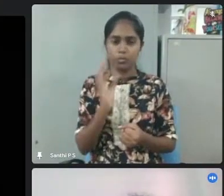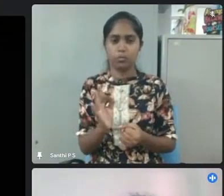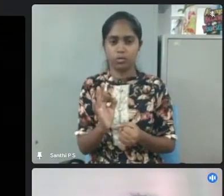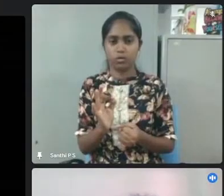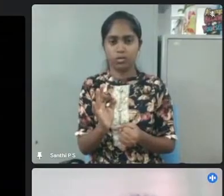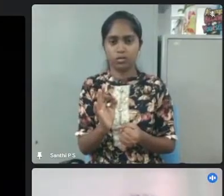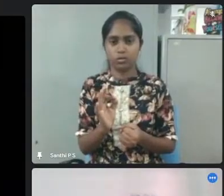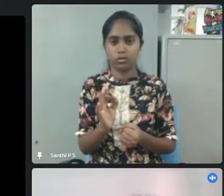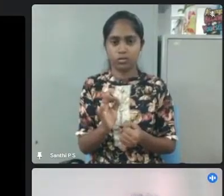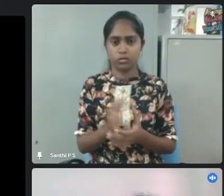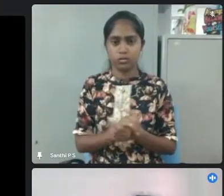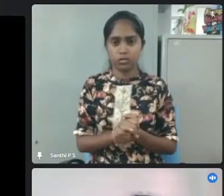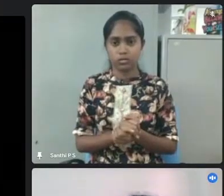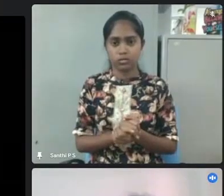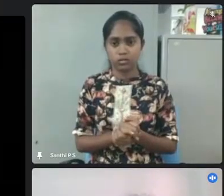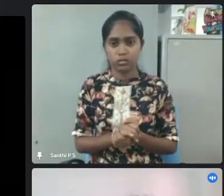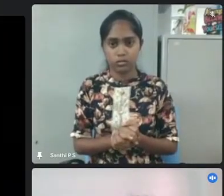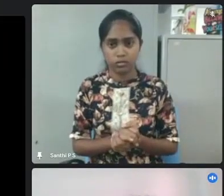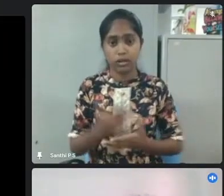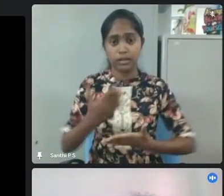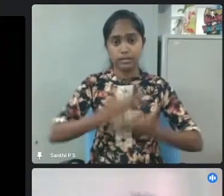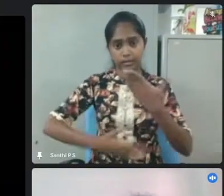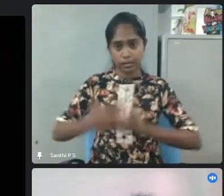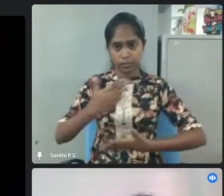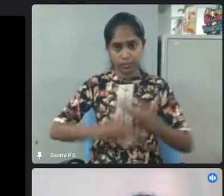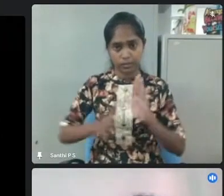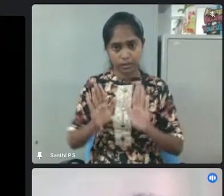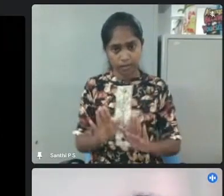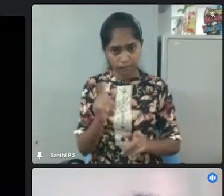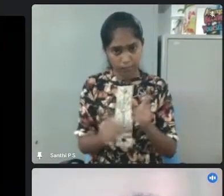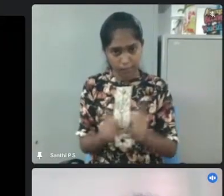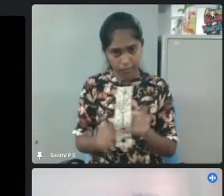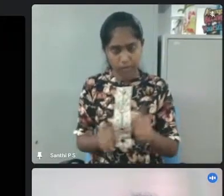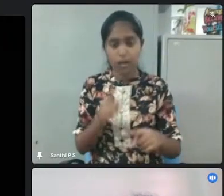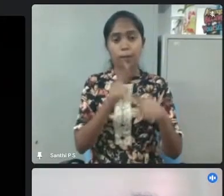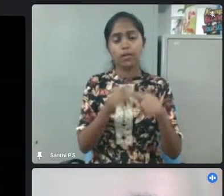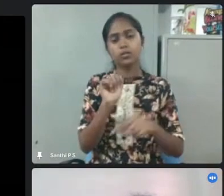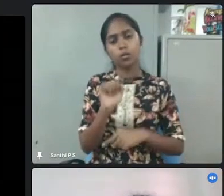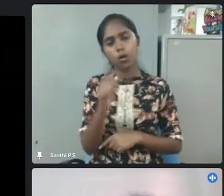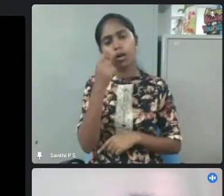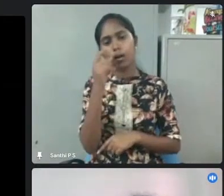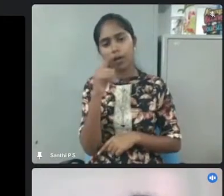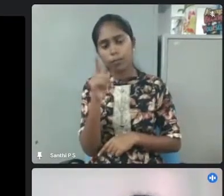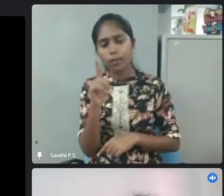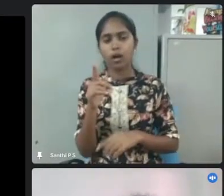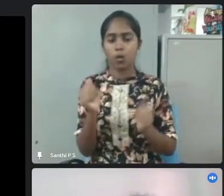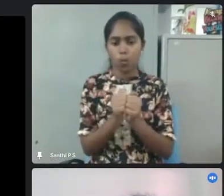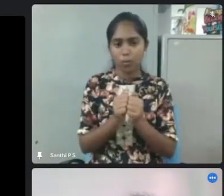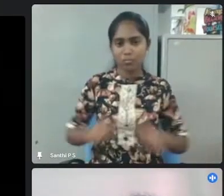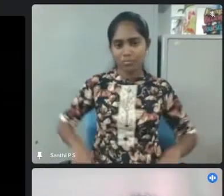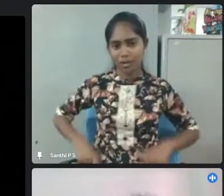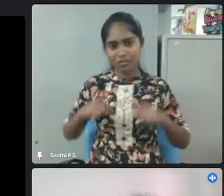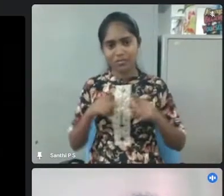അത് പ്രത്യേകിച്ചും ഭിന്നശേഷി അനുഭവിക്കുന്നവരും അവരുടെ മാതാപിതാക്കൾ, രക്ഷിതാക്കൾ, കൂടെ താമസിക്കുന്ന ഇമ്മീഡിയറ്റ് സറൗണ്ടിങ്സ്